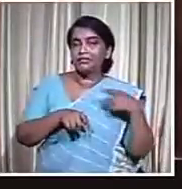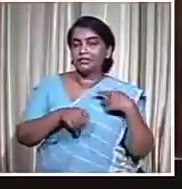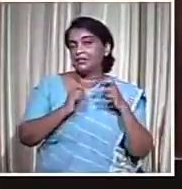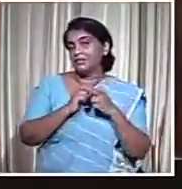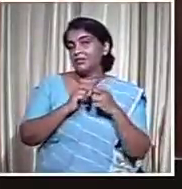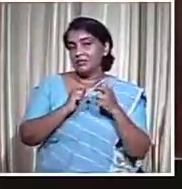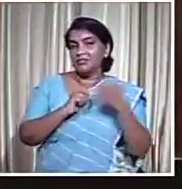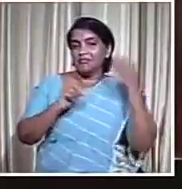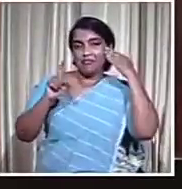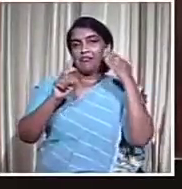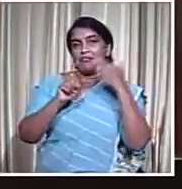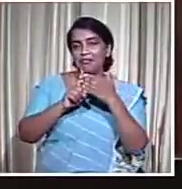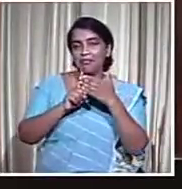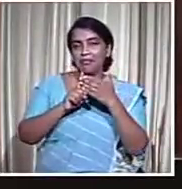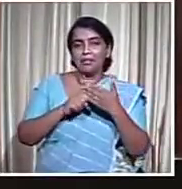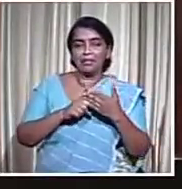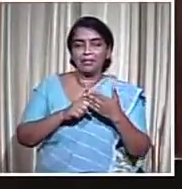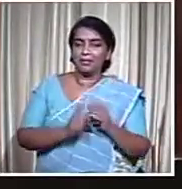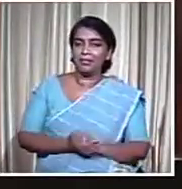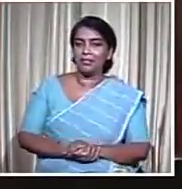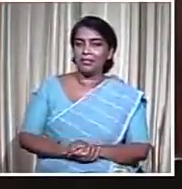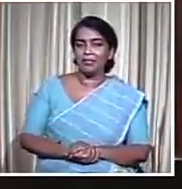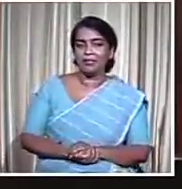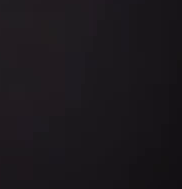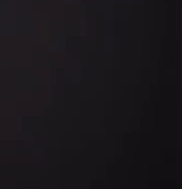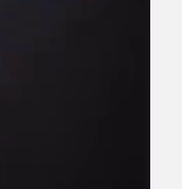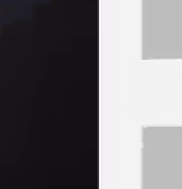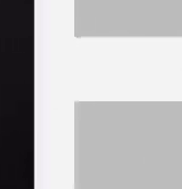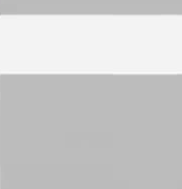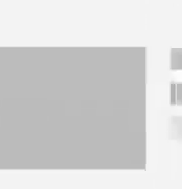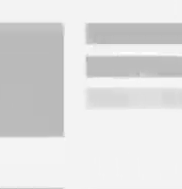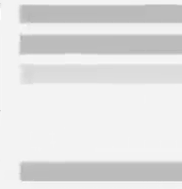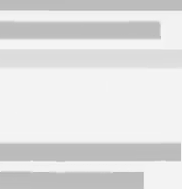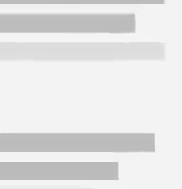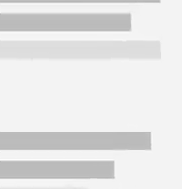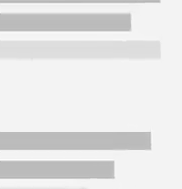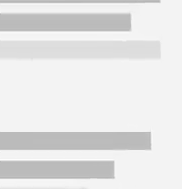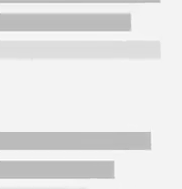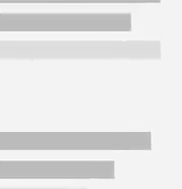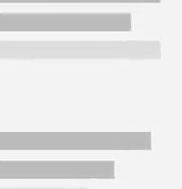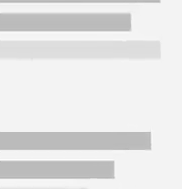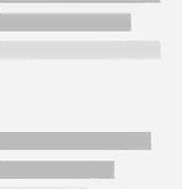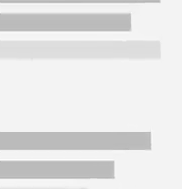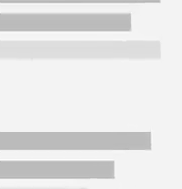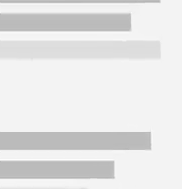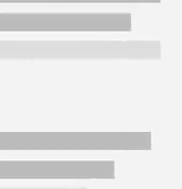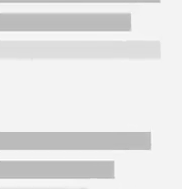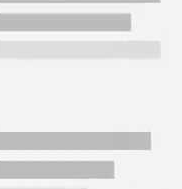Let him make his speech. You have recognized the honorable member. Please allow.